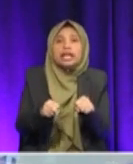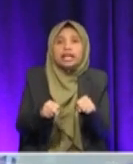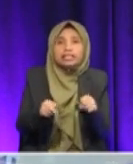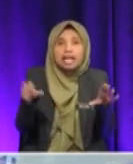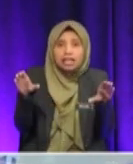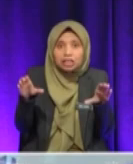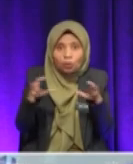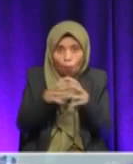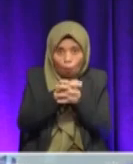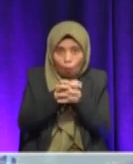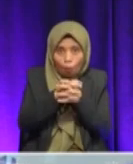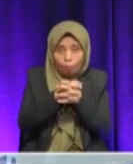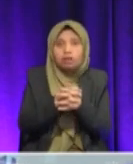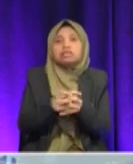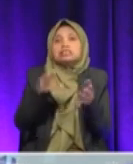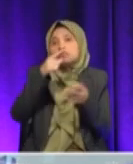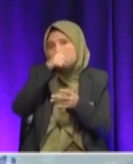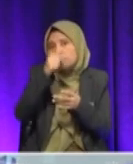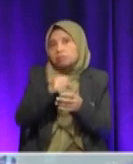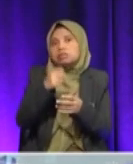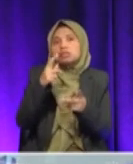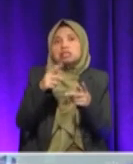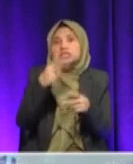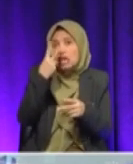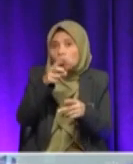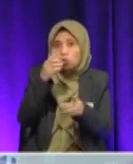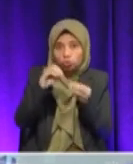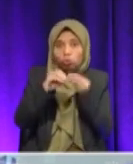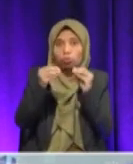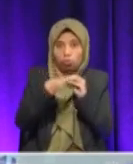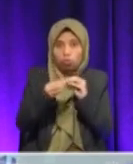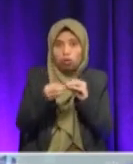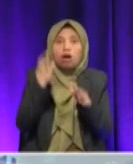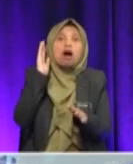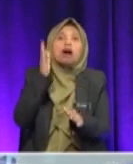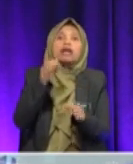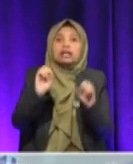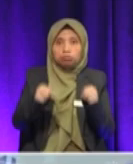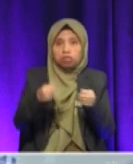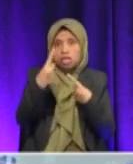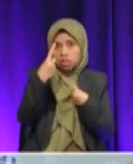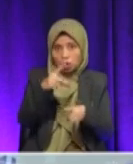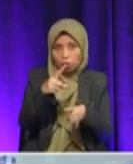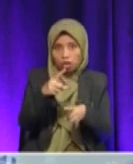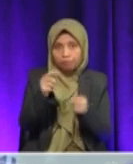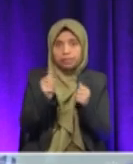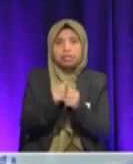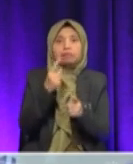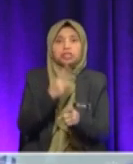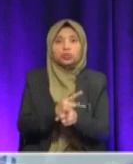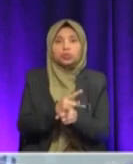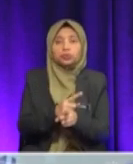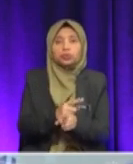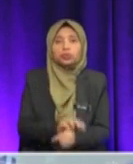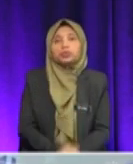tipsnya menumbuh segala anak murid Cikgu tengok numbuh Insyaallah diabaikan Telaga